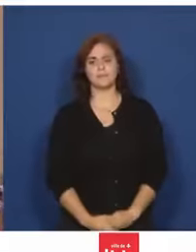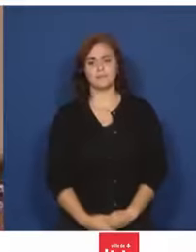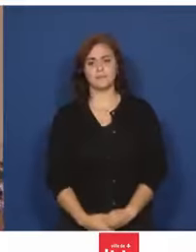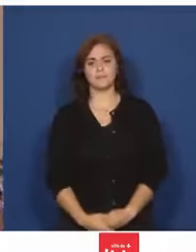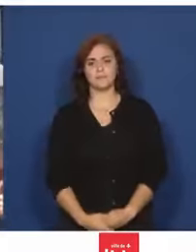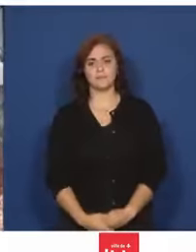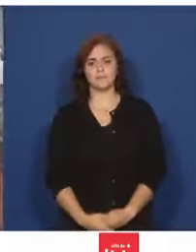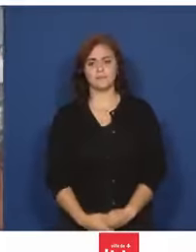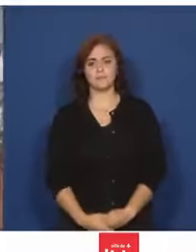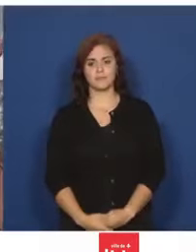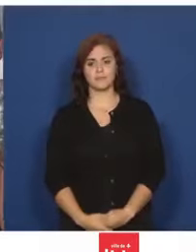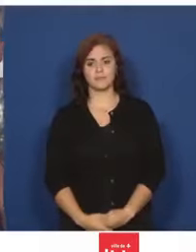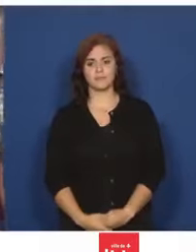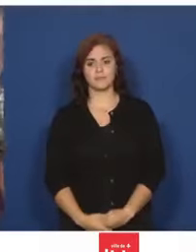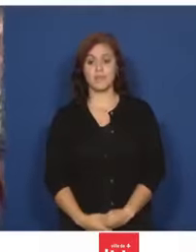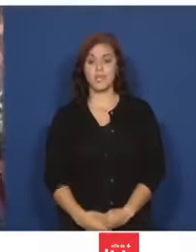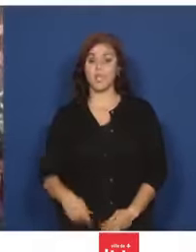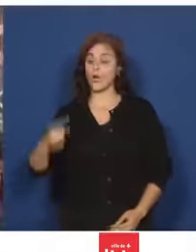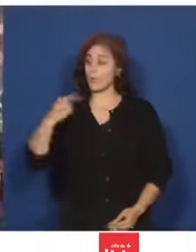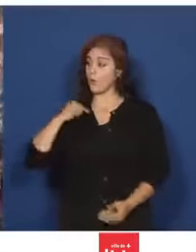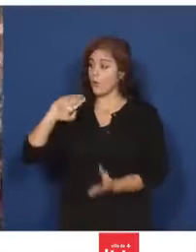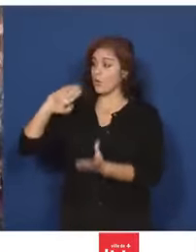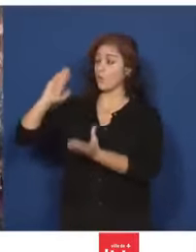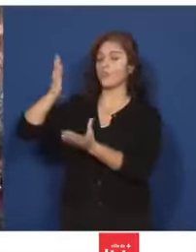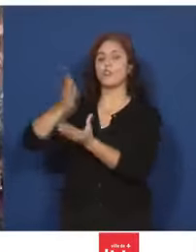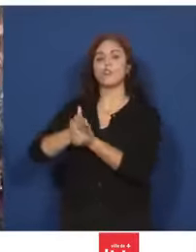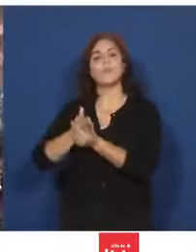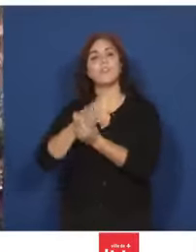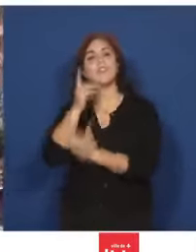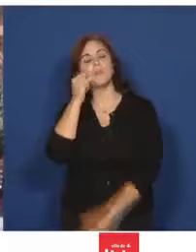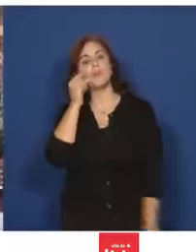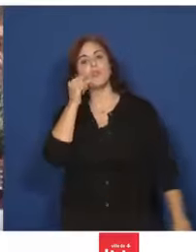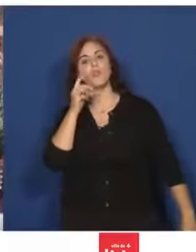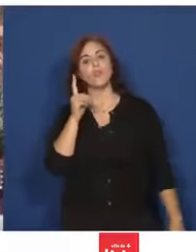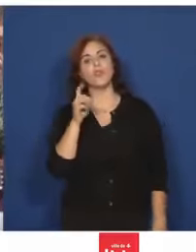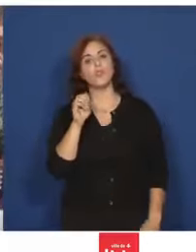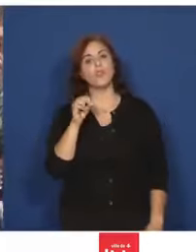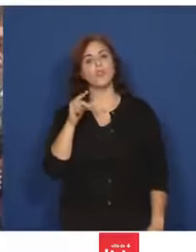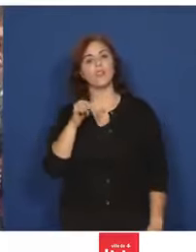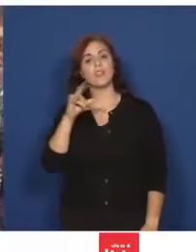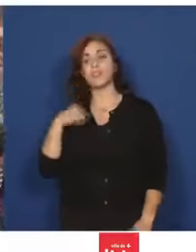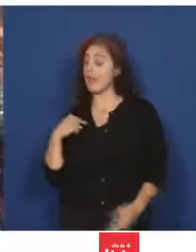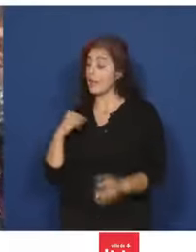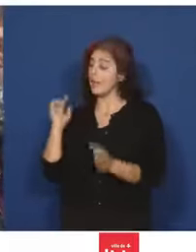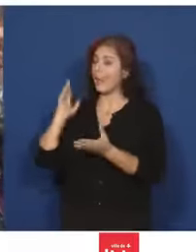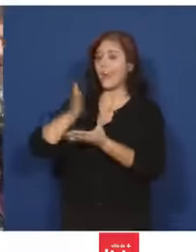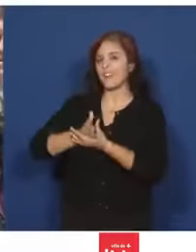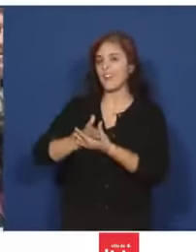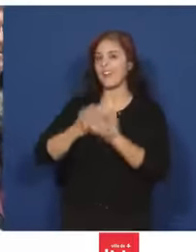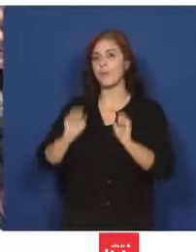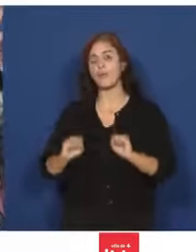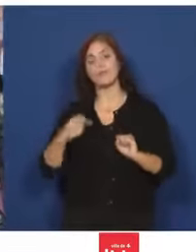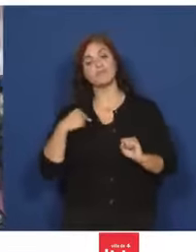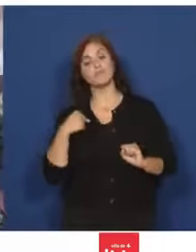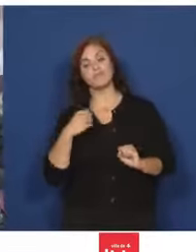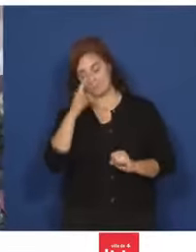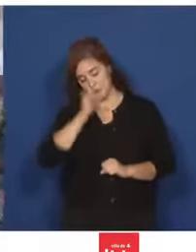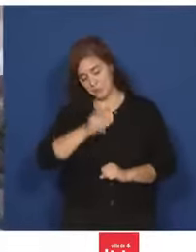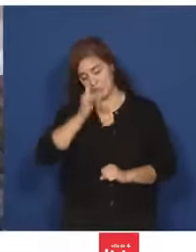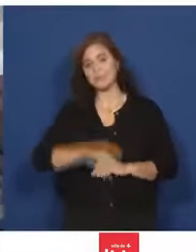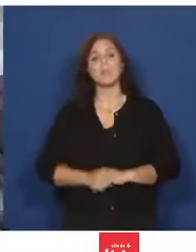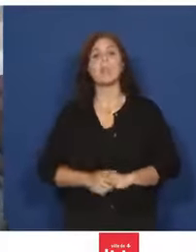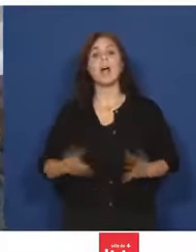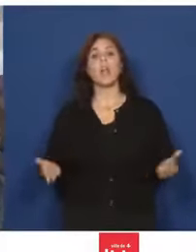C'est un honneur de m'introduire dans la chemise de Monsieur Dandier-Vial, évidemment. Madame le maire, chers